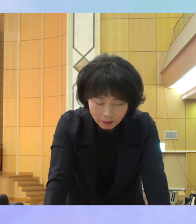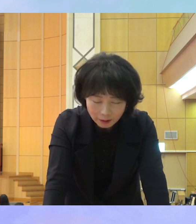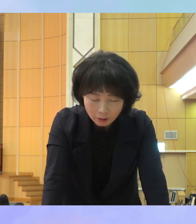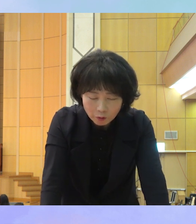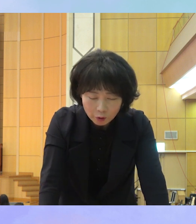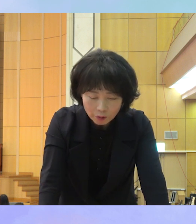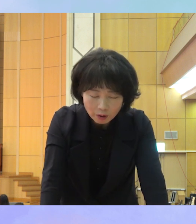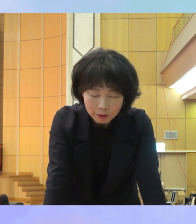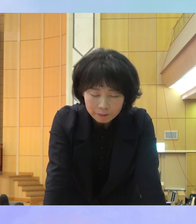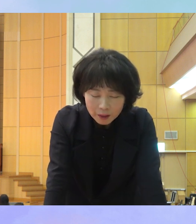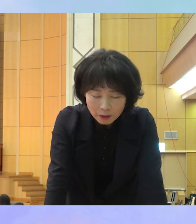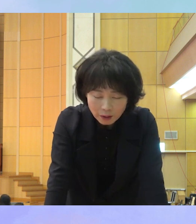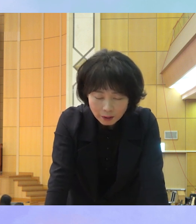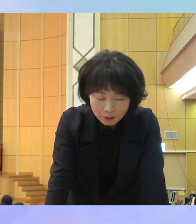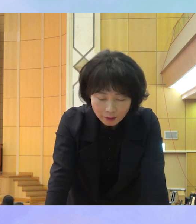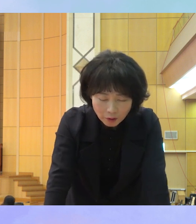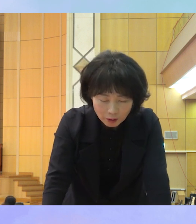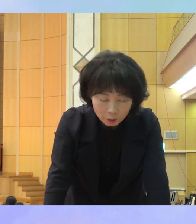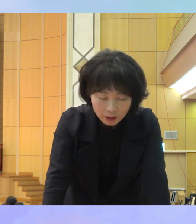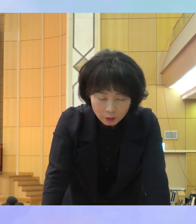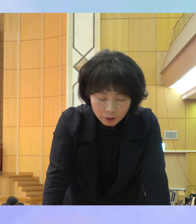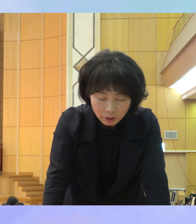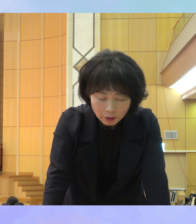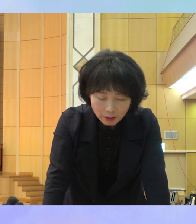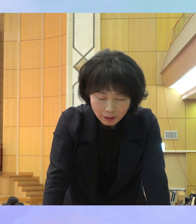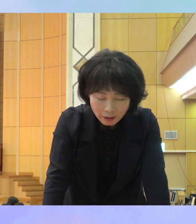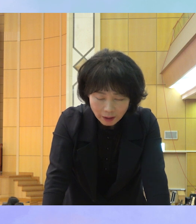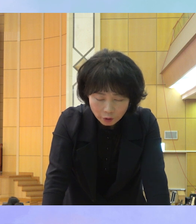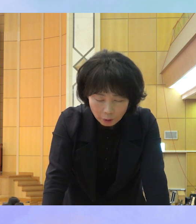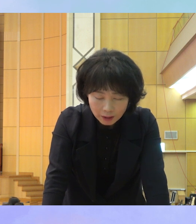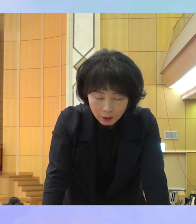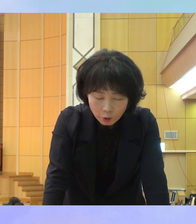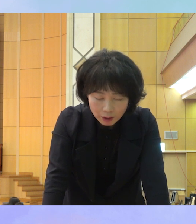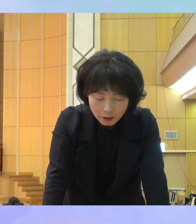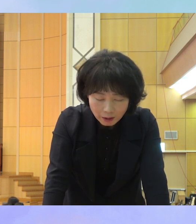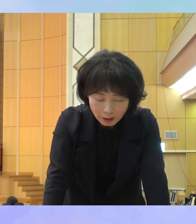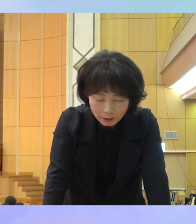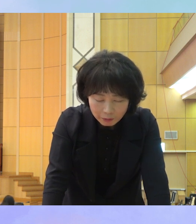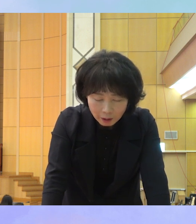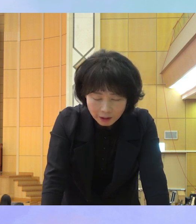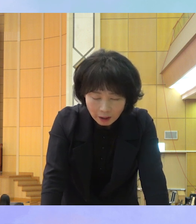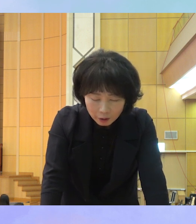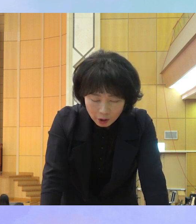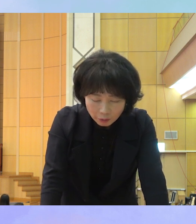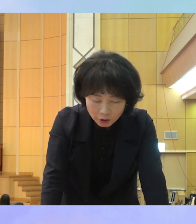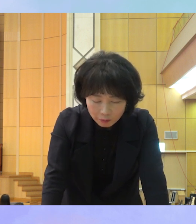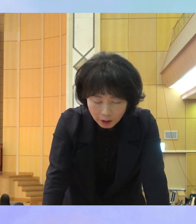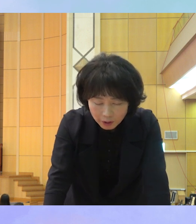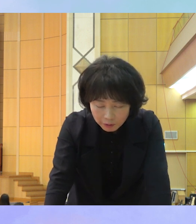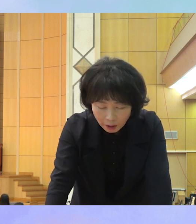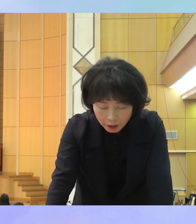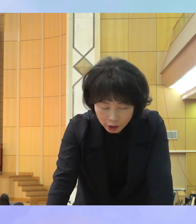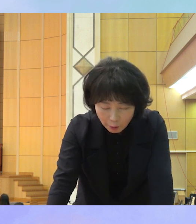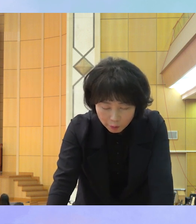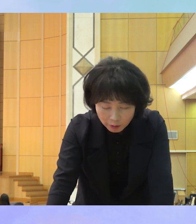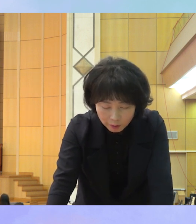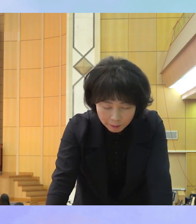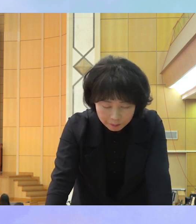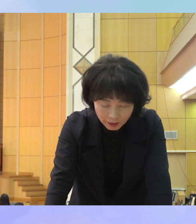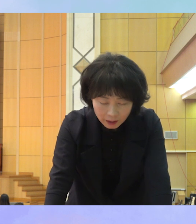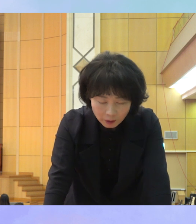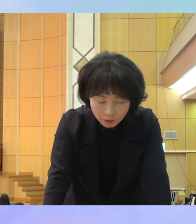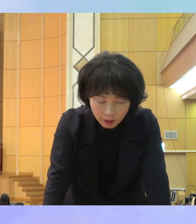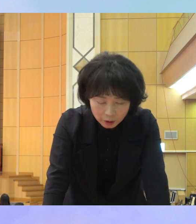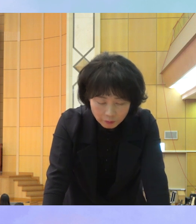떡을 주시고 생명의 음료를 주셨사오니 아버지, 믿음으로 받았습니다. 믿음으로 받는 자는 주의 몸을